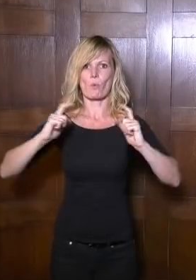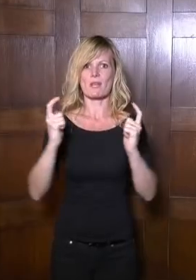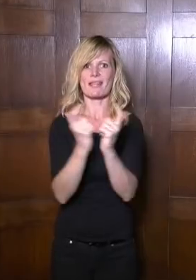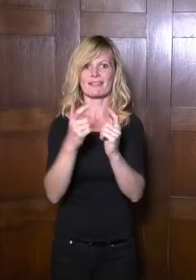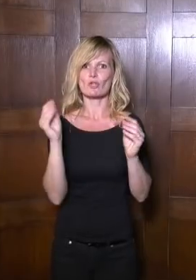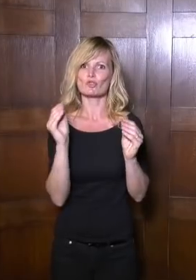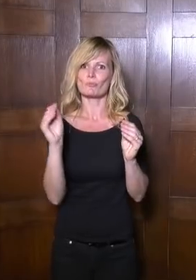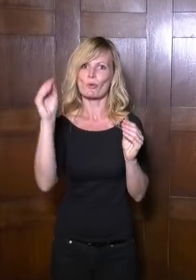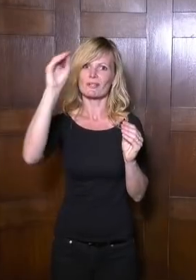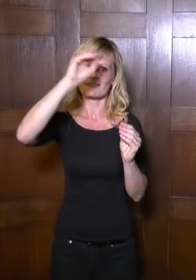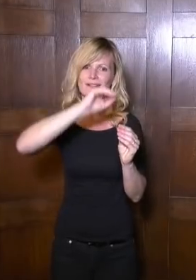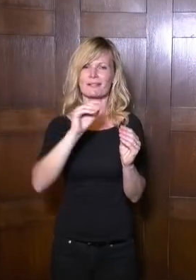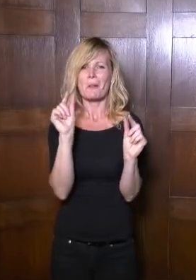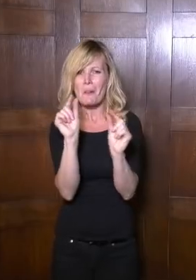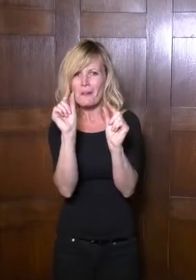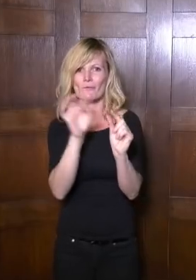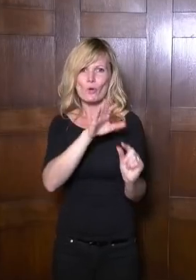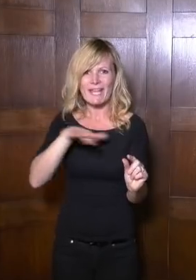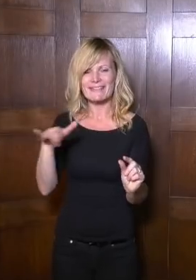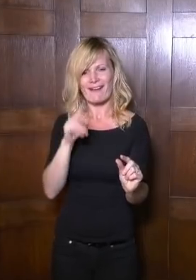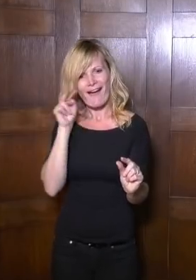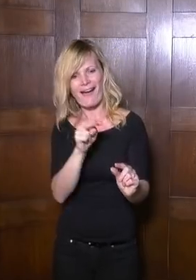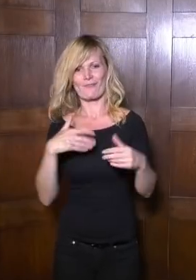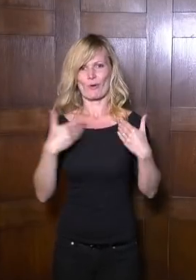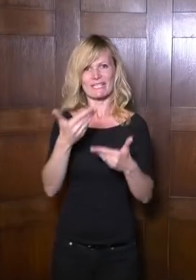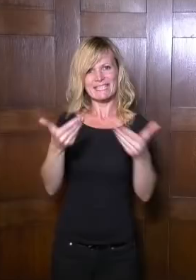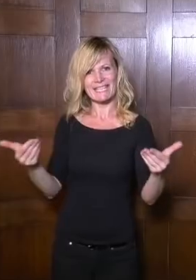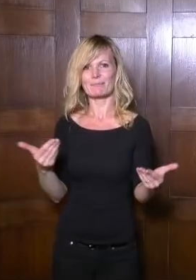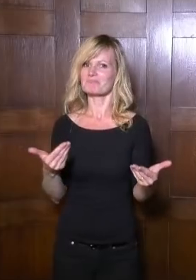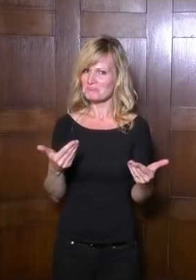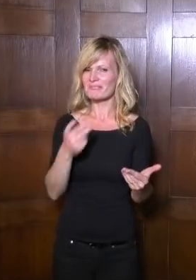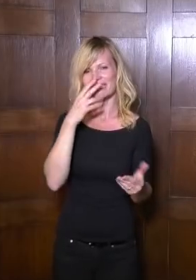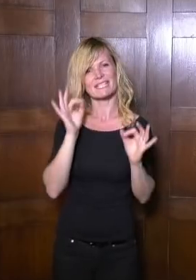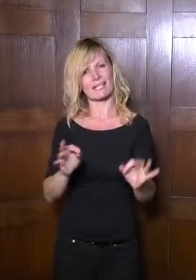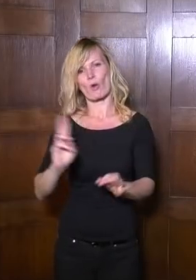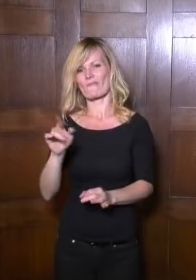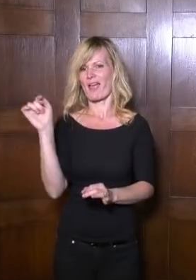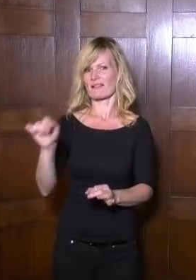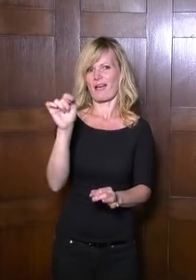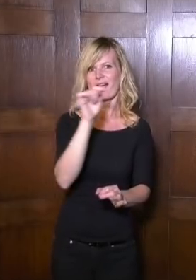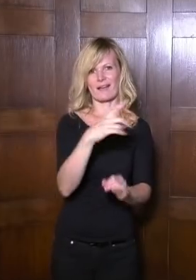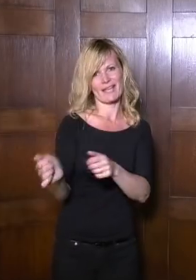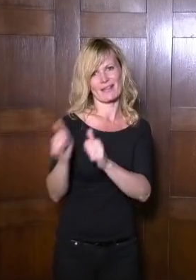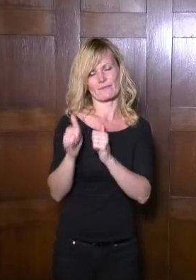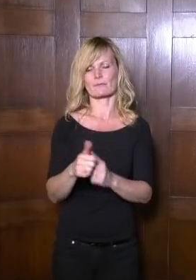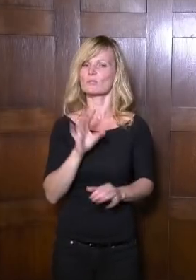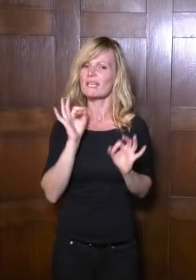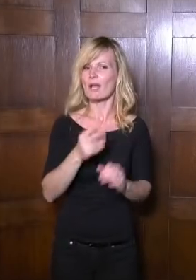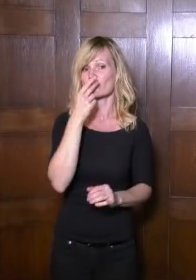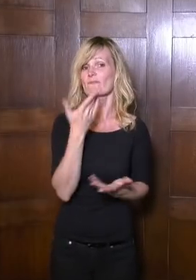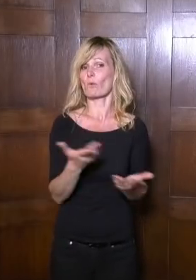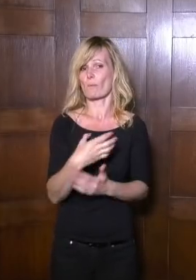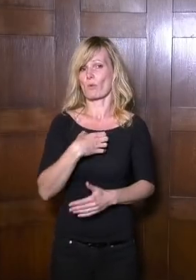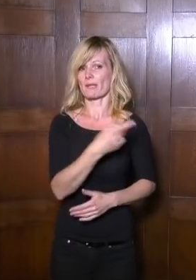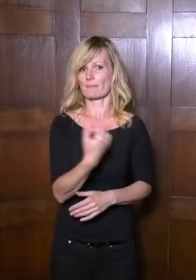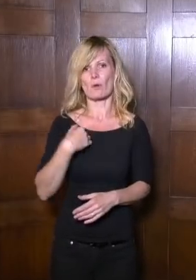ein bisschen eine Freude zu machen. Und man sieht natürlich auch ganz genau, wo die Probleme sind. Ich hätte auch nicht gedacht, dass in so